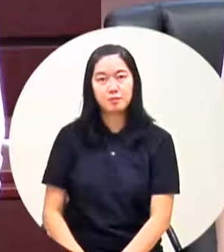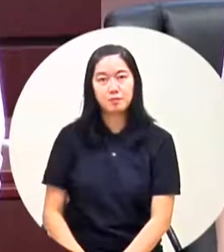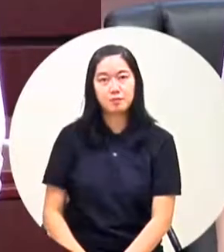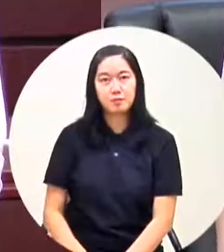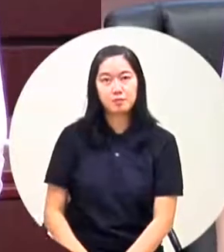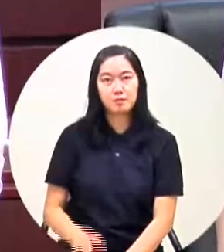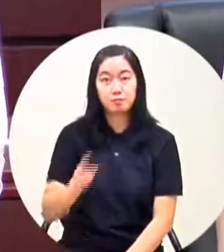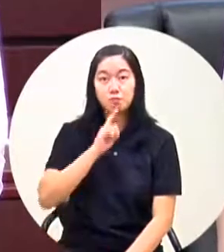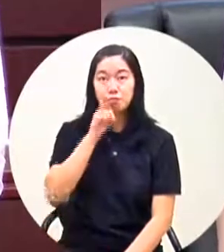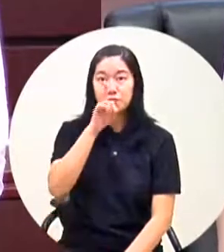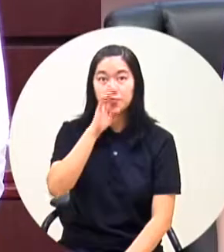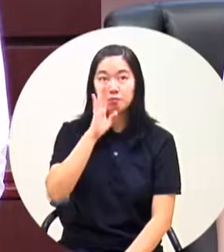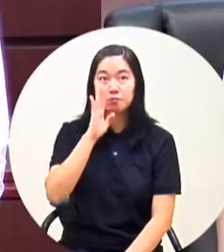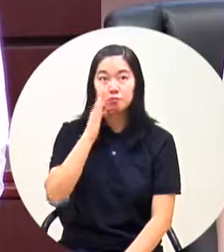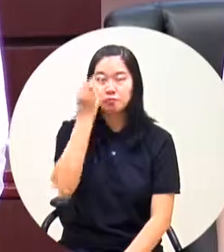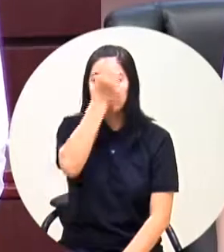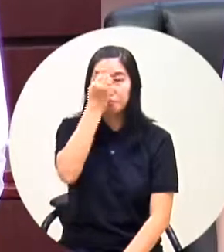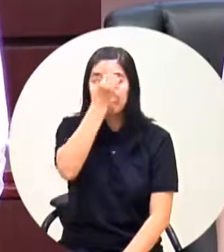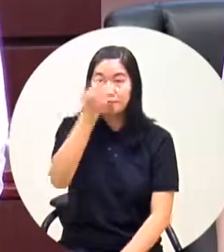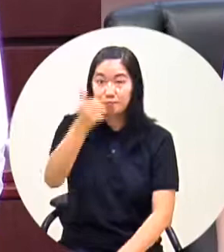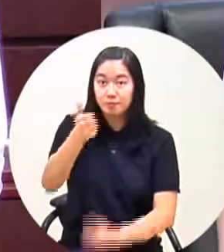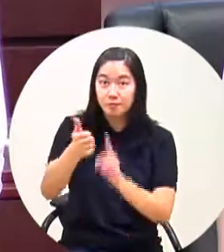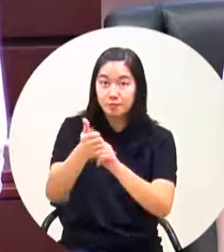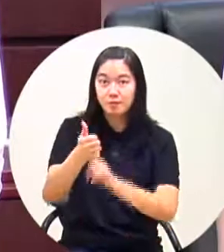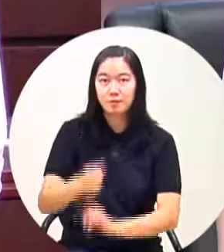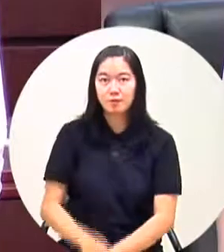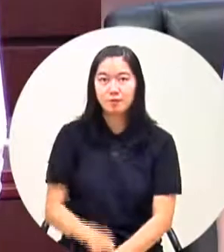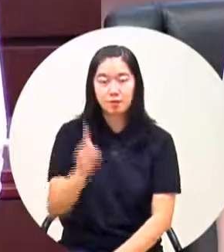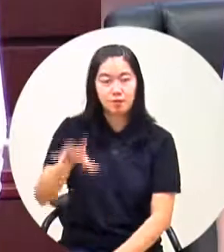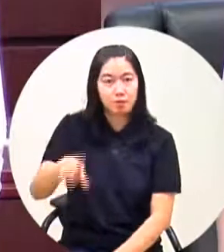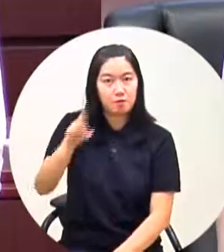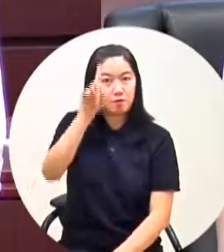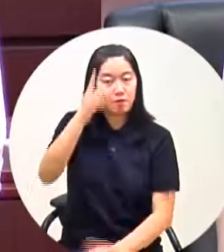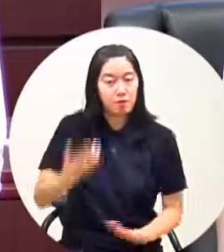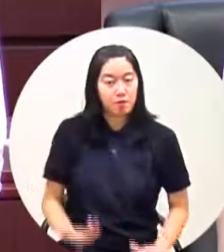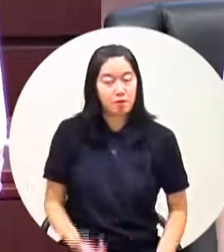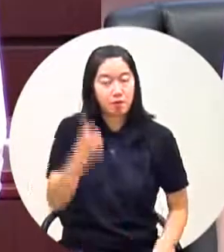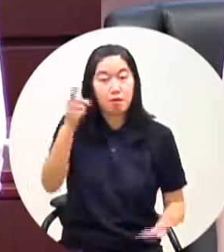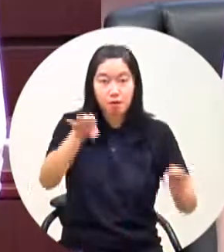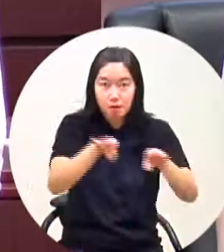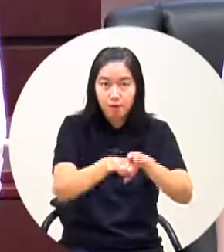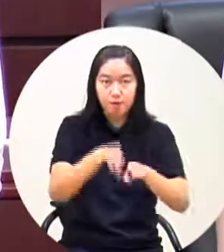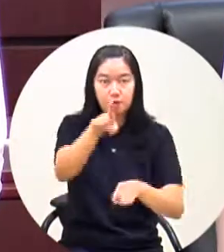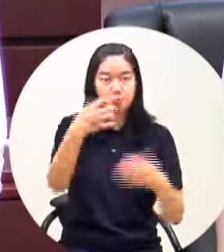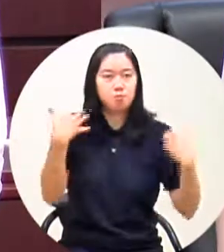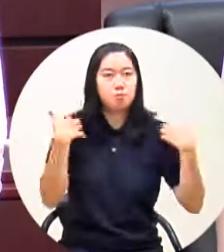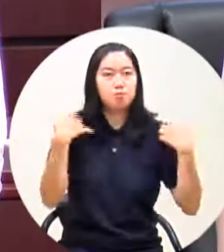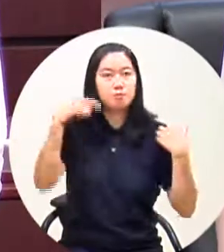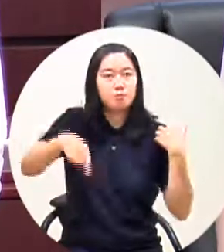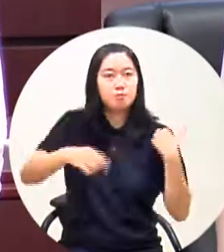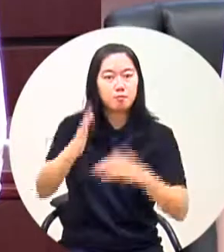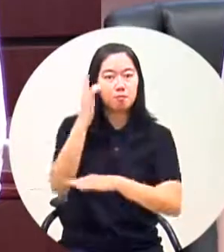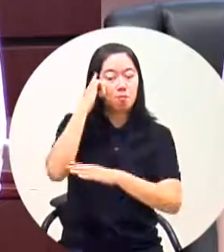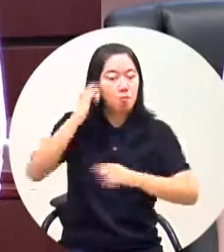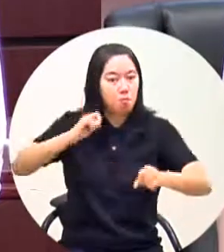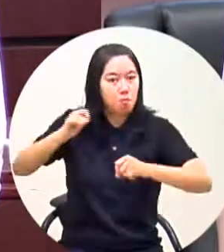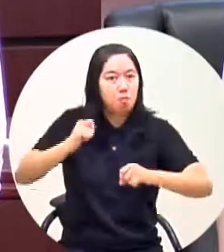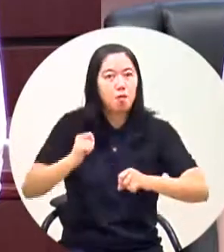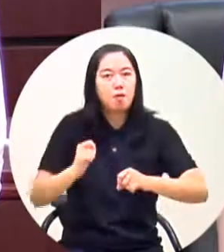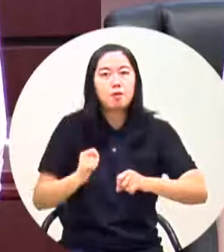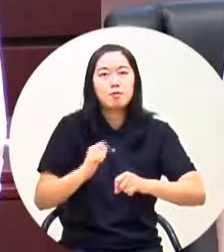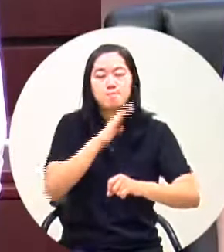偶像，所以在过去从开始有一例一休，你就必须扮演为这个政策全面护航，并